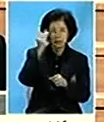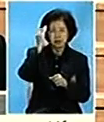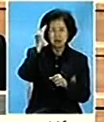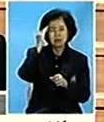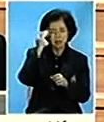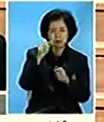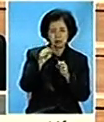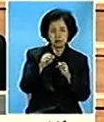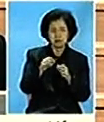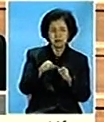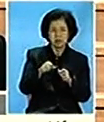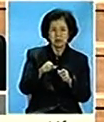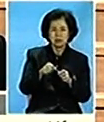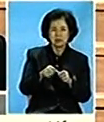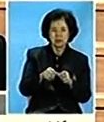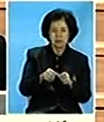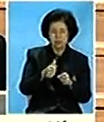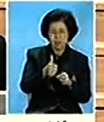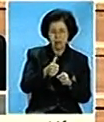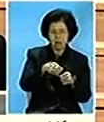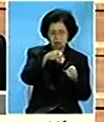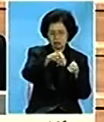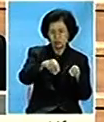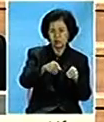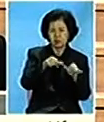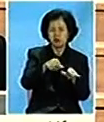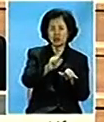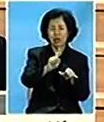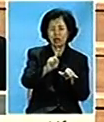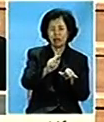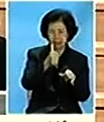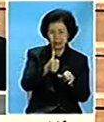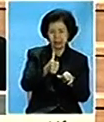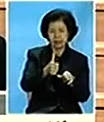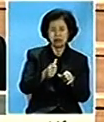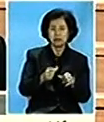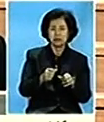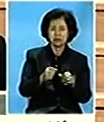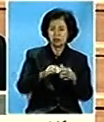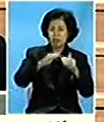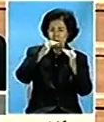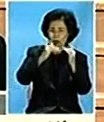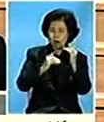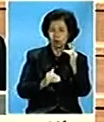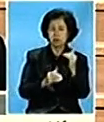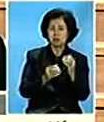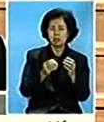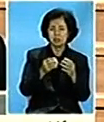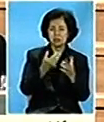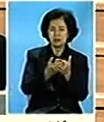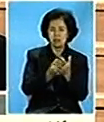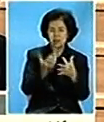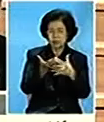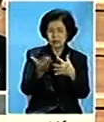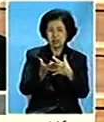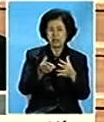ที่ใดปลูกสินค้าเกษตรใดอย่างแม่นยำก็จะลดภาระในเรื่องของการแทรกแซงสินค้าเกษตรลงได้และก็จะ